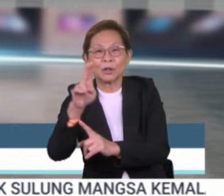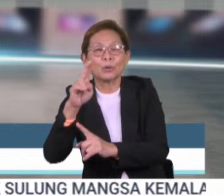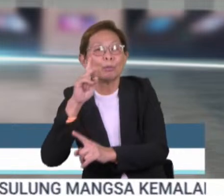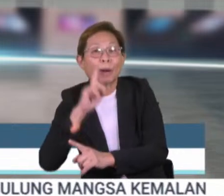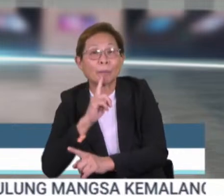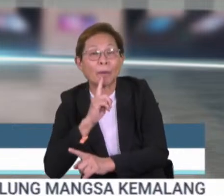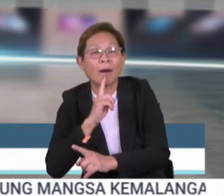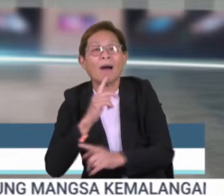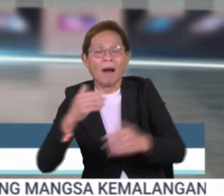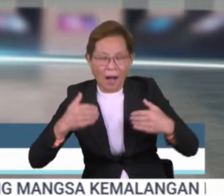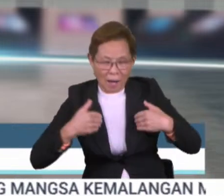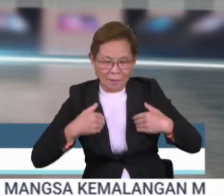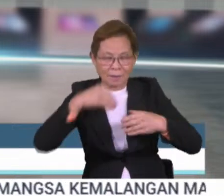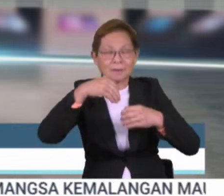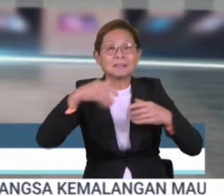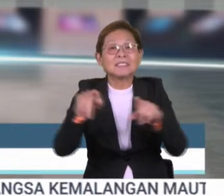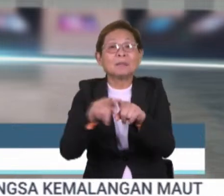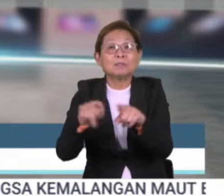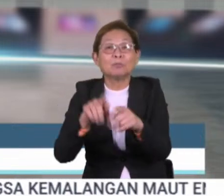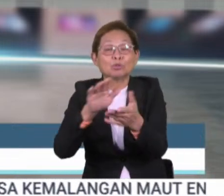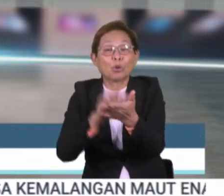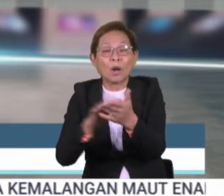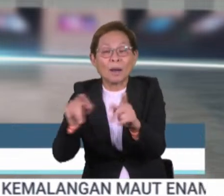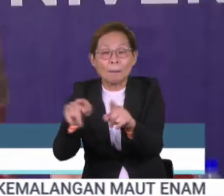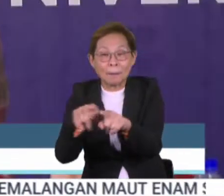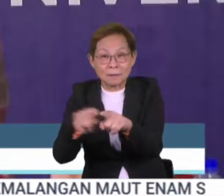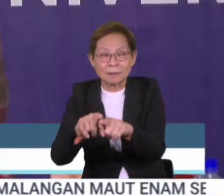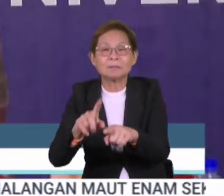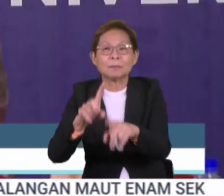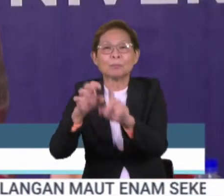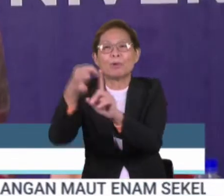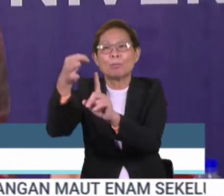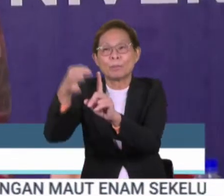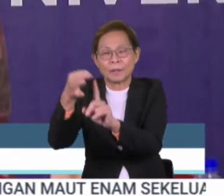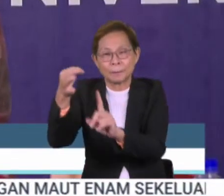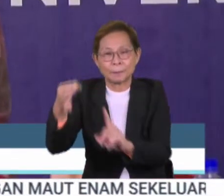pendengaran seperti yang terdapat di Pulau Pinang.